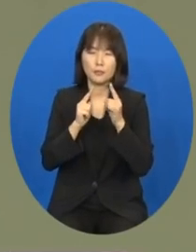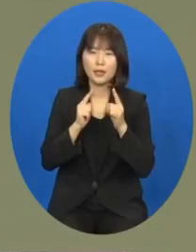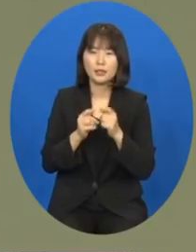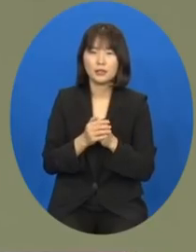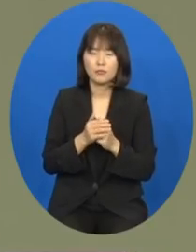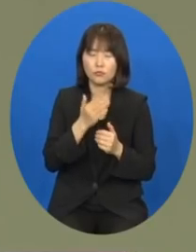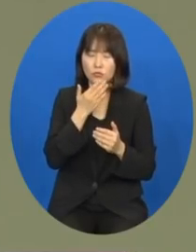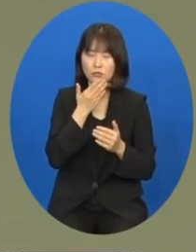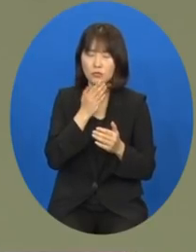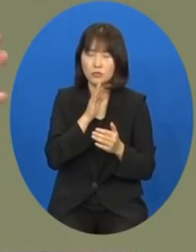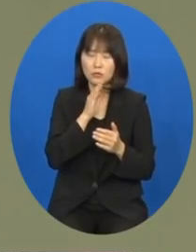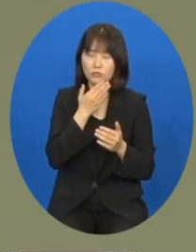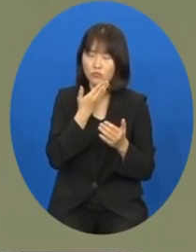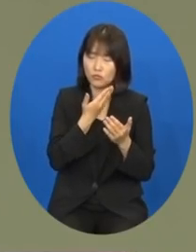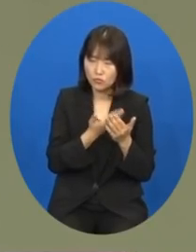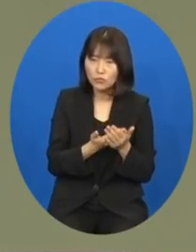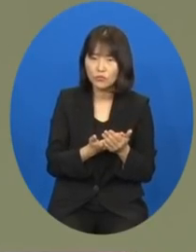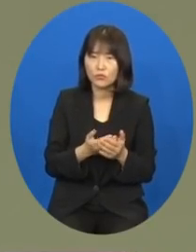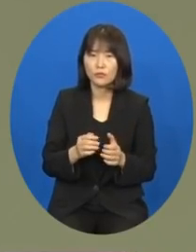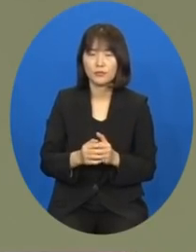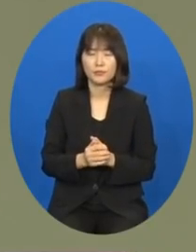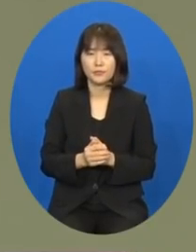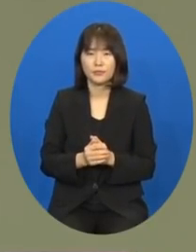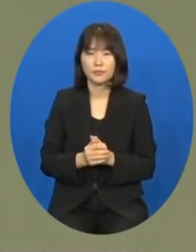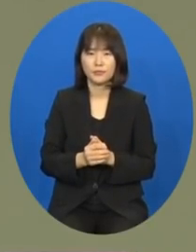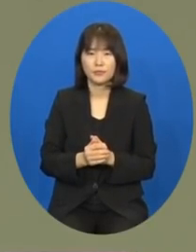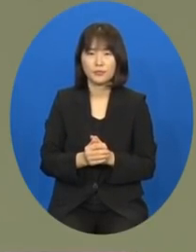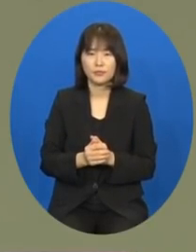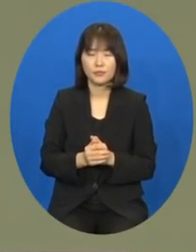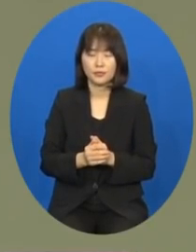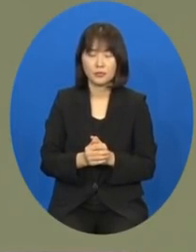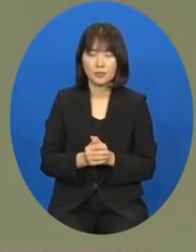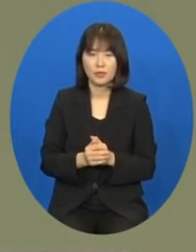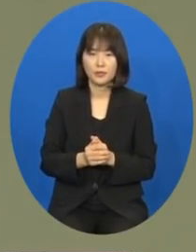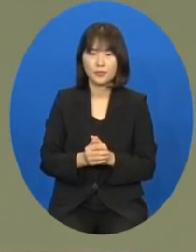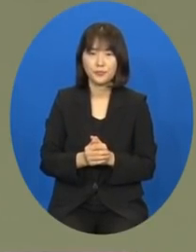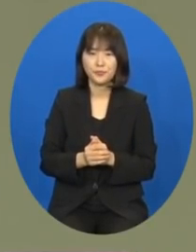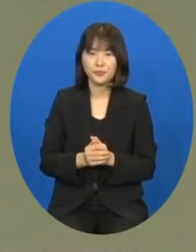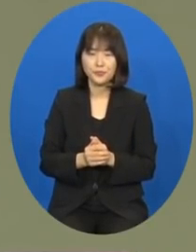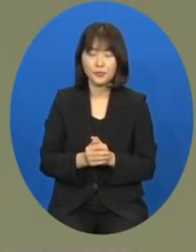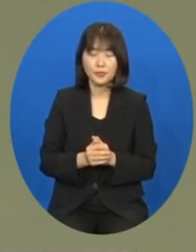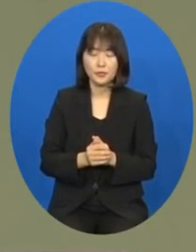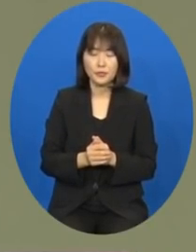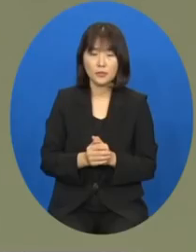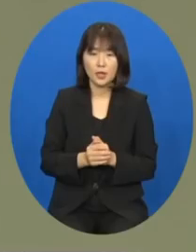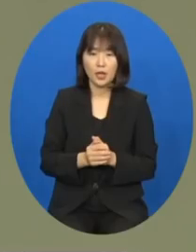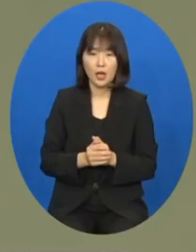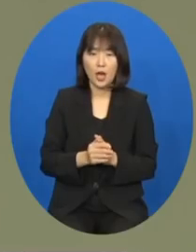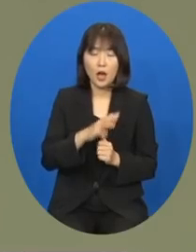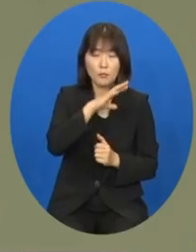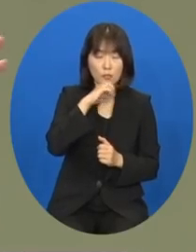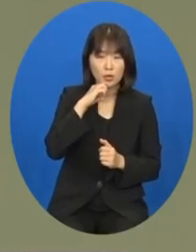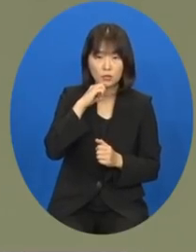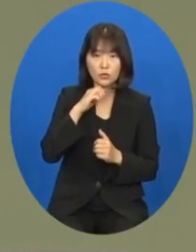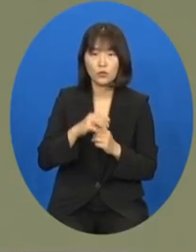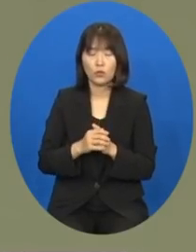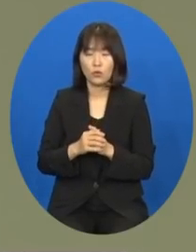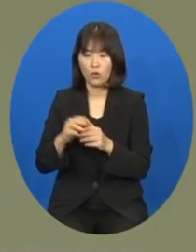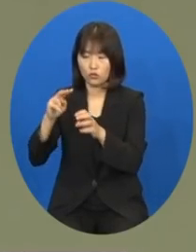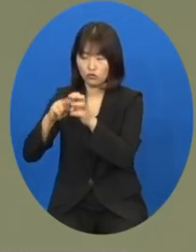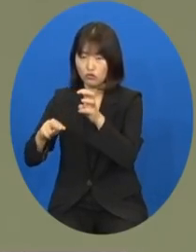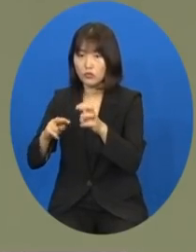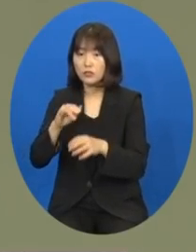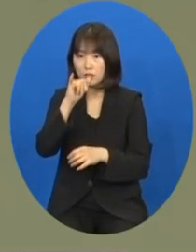그러면 우리는 악마의 유혹을 이겨낼 수가 있어요 좋은 내가 오늘 베드로와 유다 가나 공통점은 둘다 60년 배신했다는